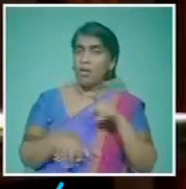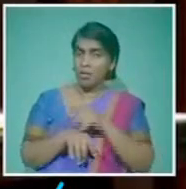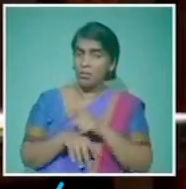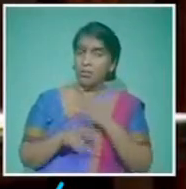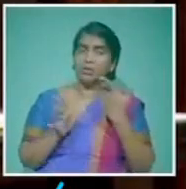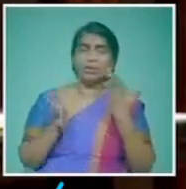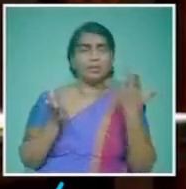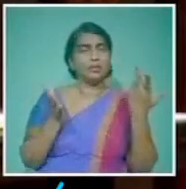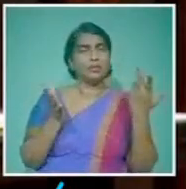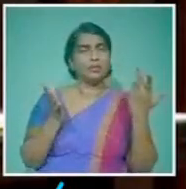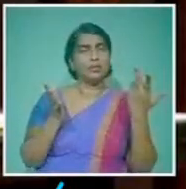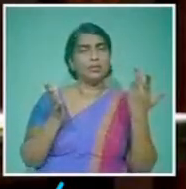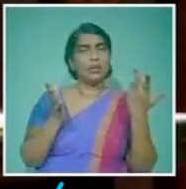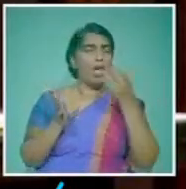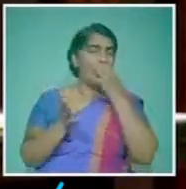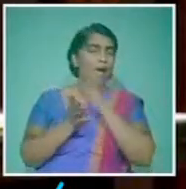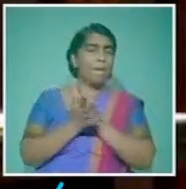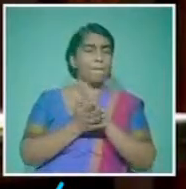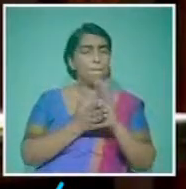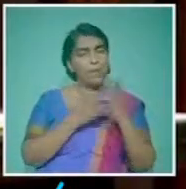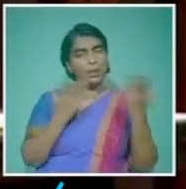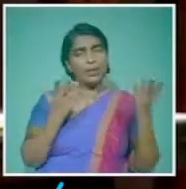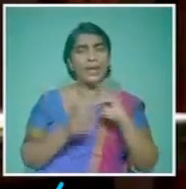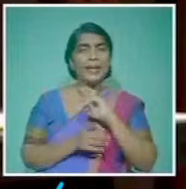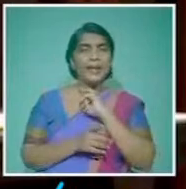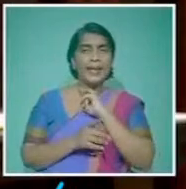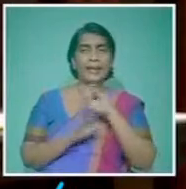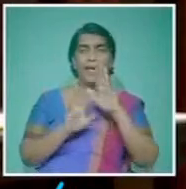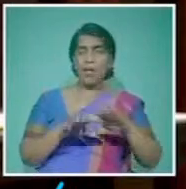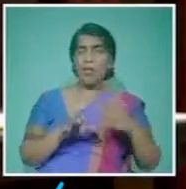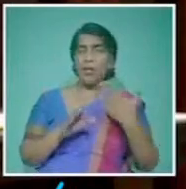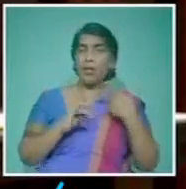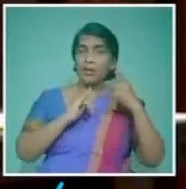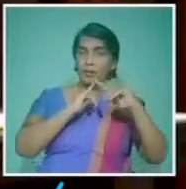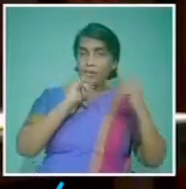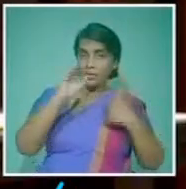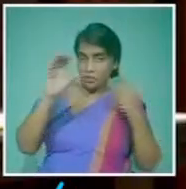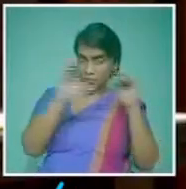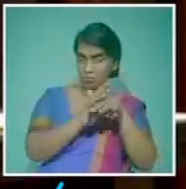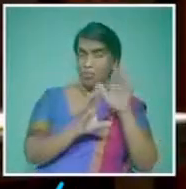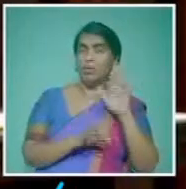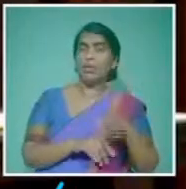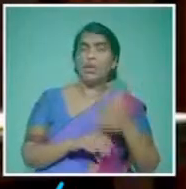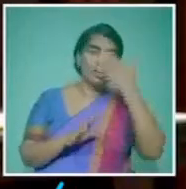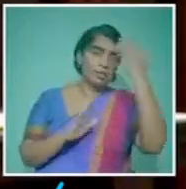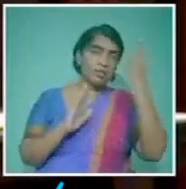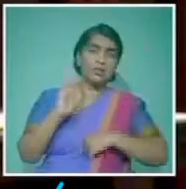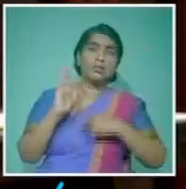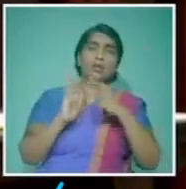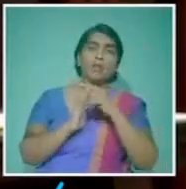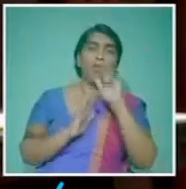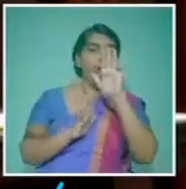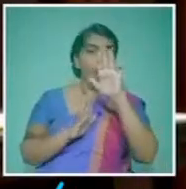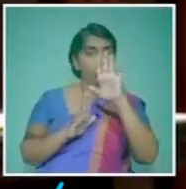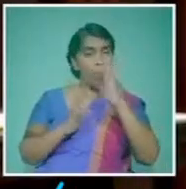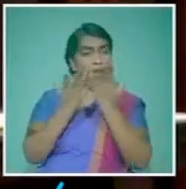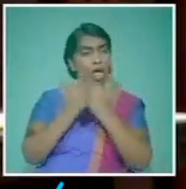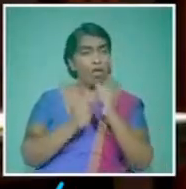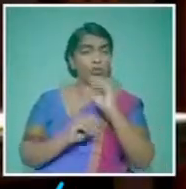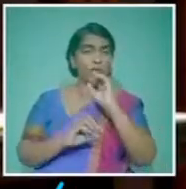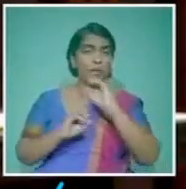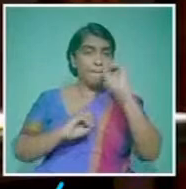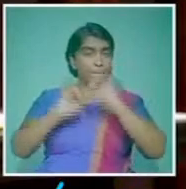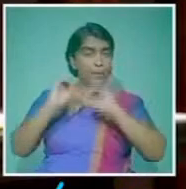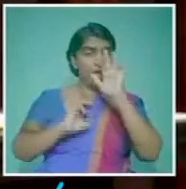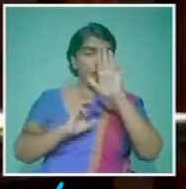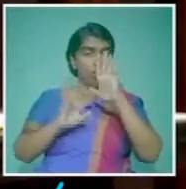Natam Hambantoro, Kagale, Darwek University, Yanunisa, Yapane, Sing, Anupa, Gatu, Lamates,